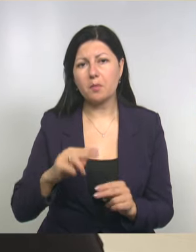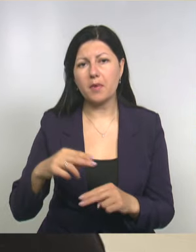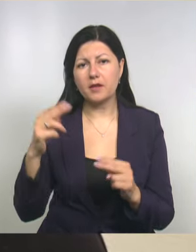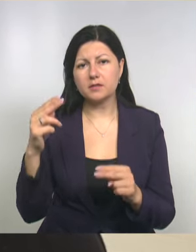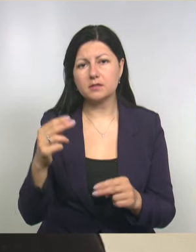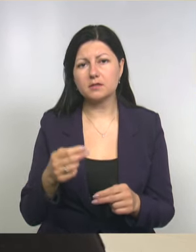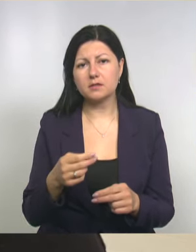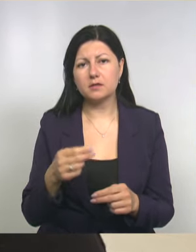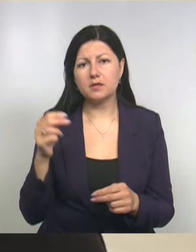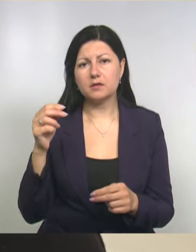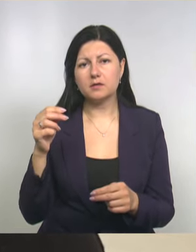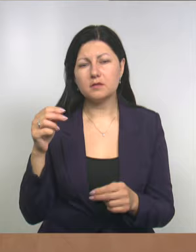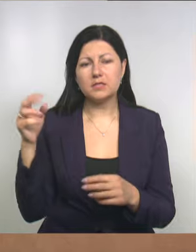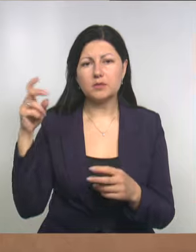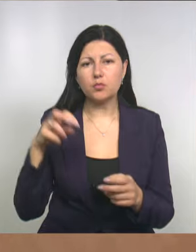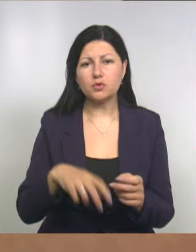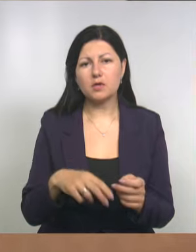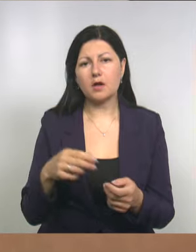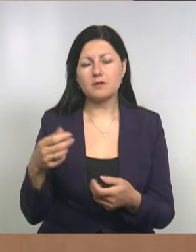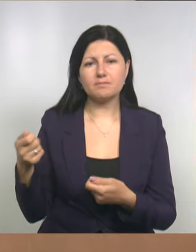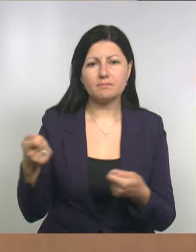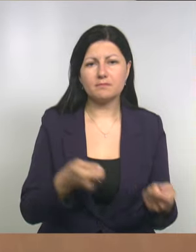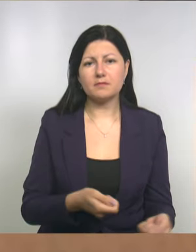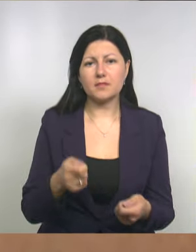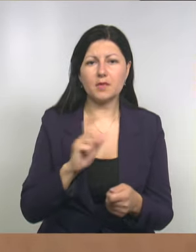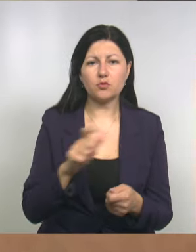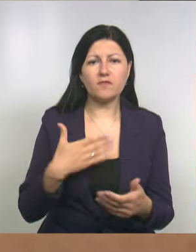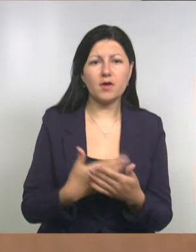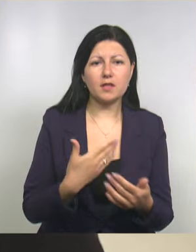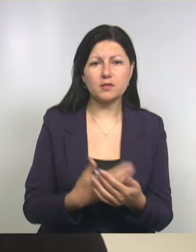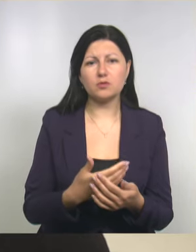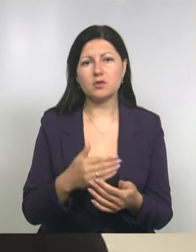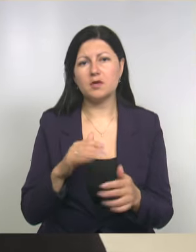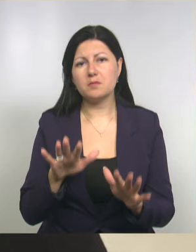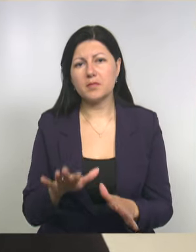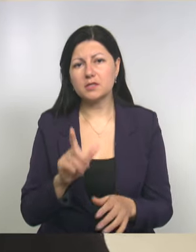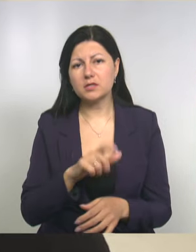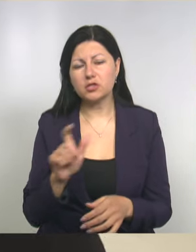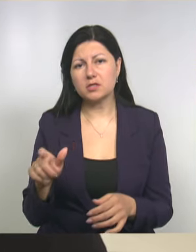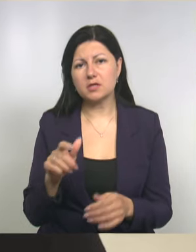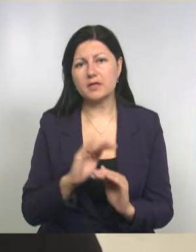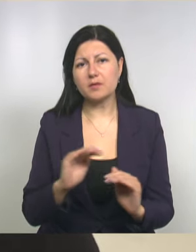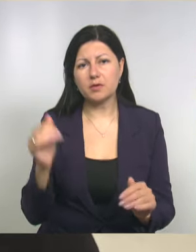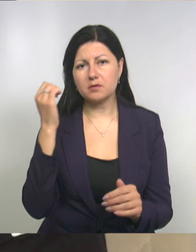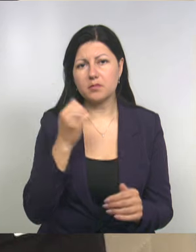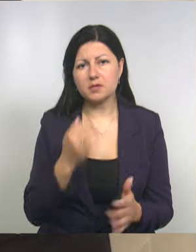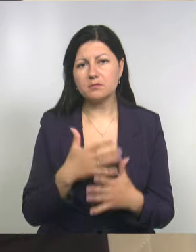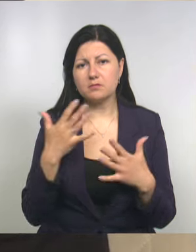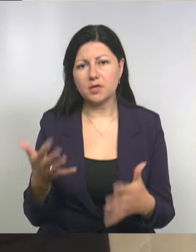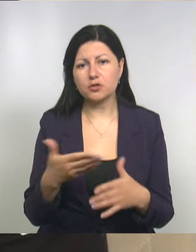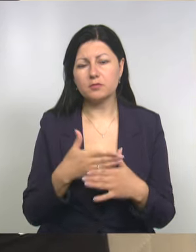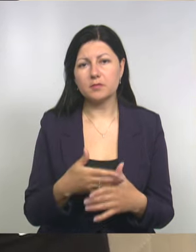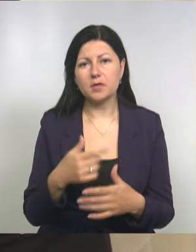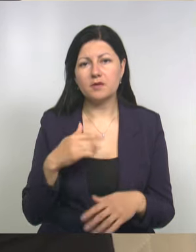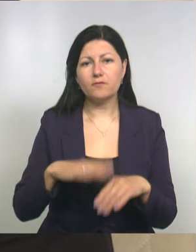лестнице спускали людей. Волонтеры подбежали, местные жители, там ребята подбежали, спасибо им большое. Мы